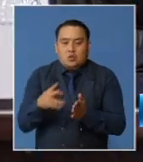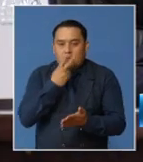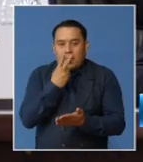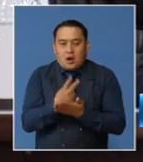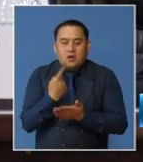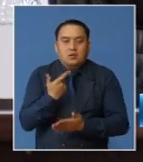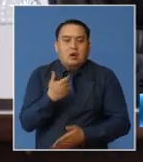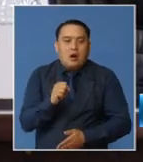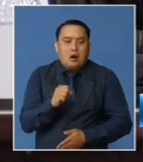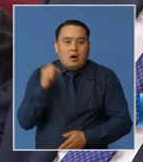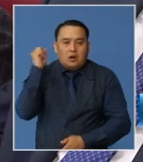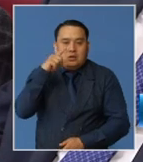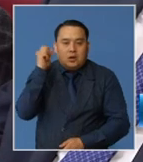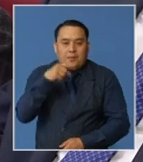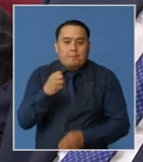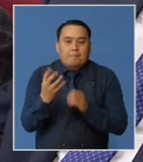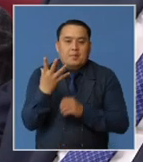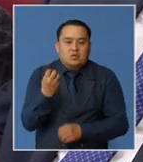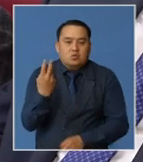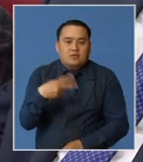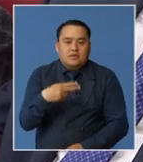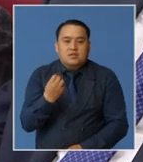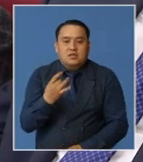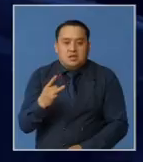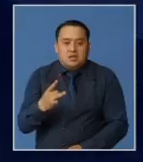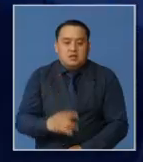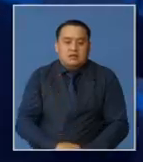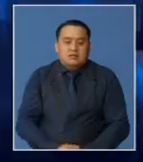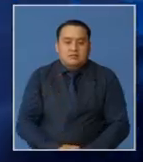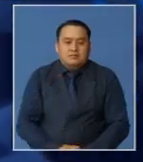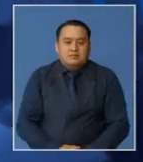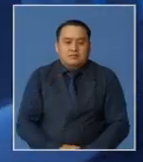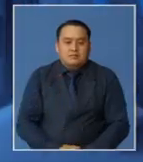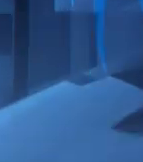С гектара крестьяне получили по 520 центнеров. Азат